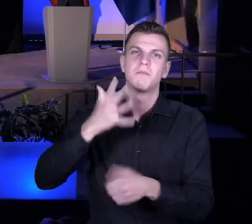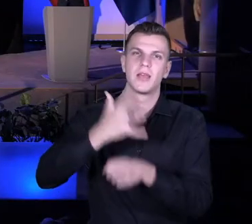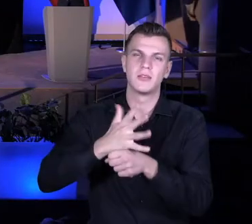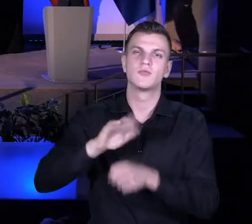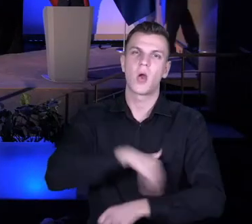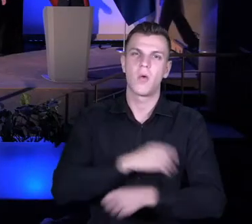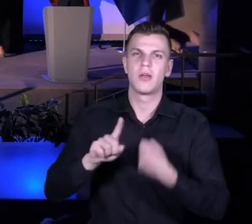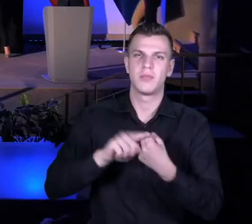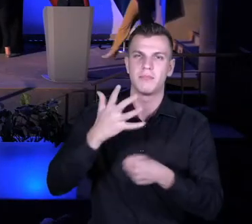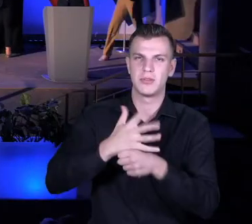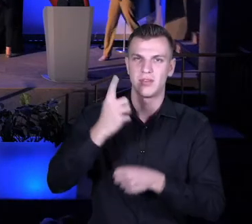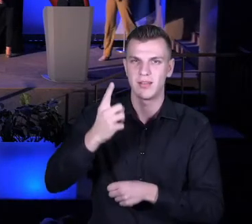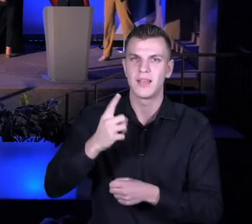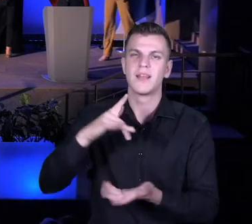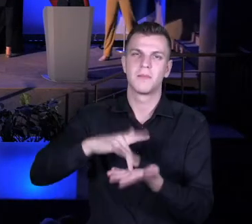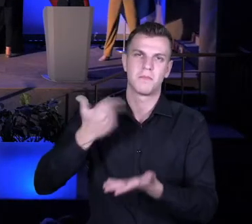Białymstoku.